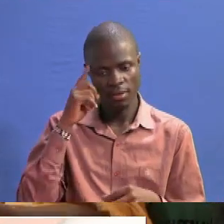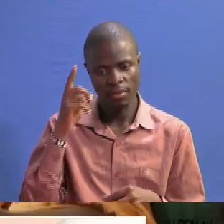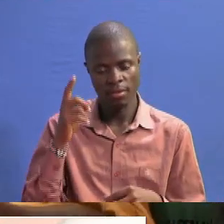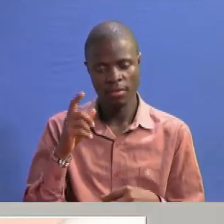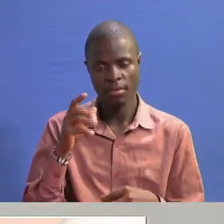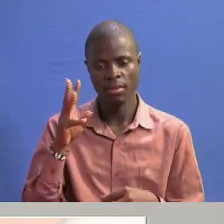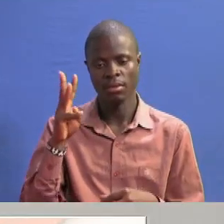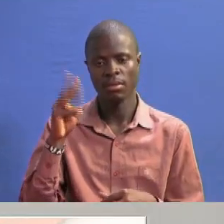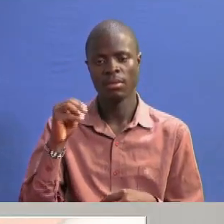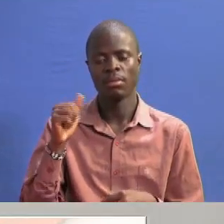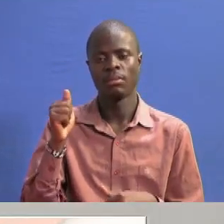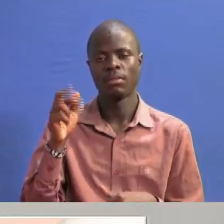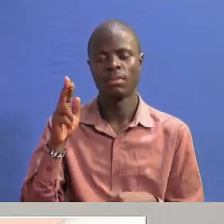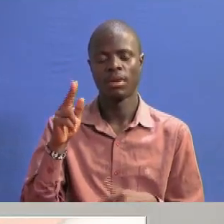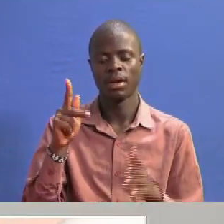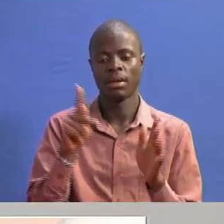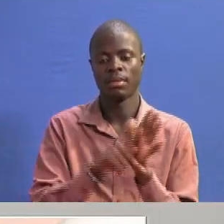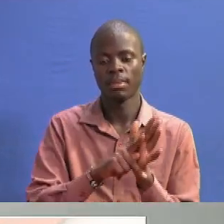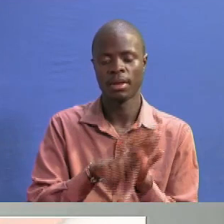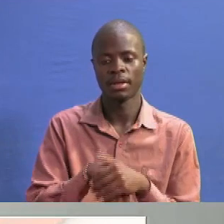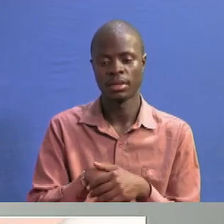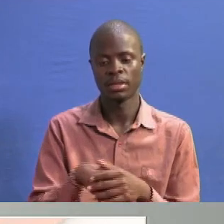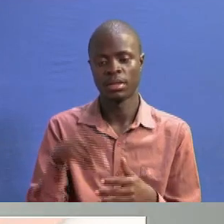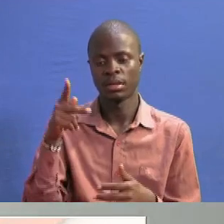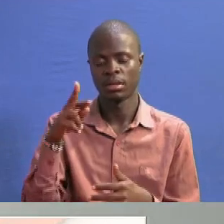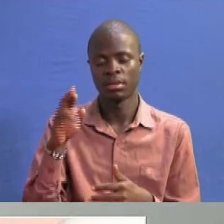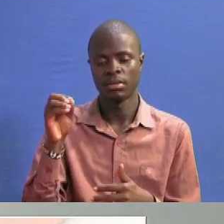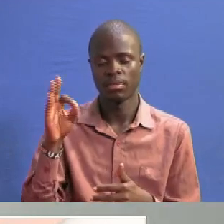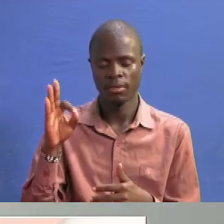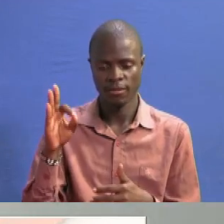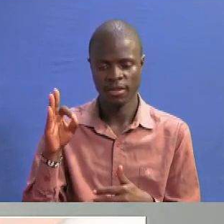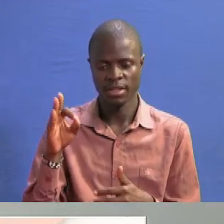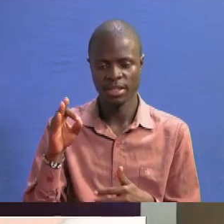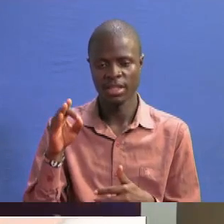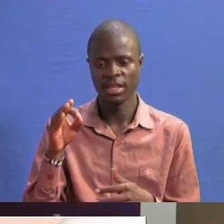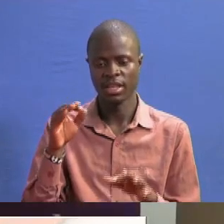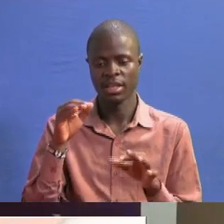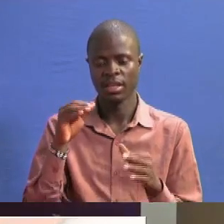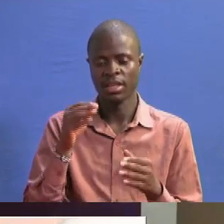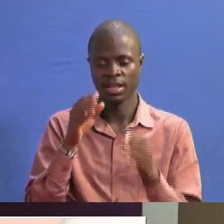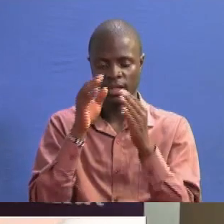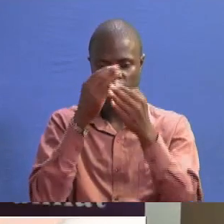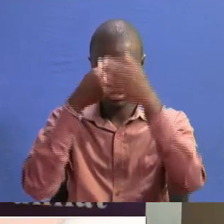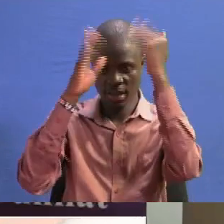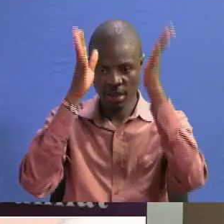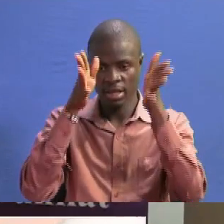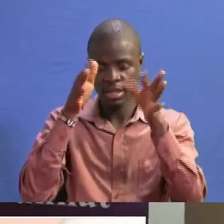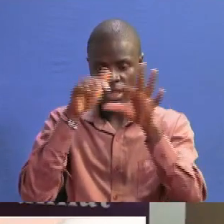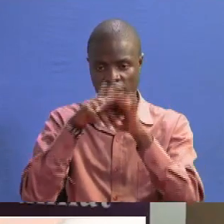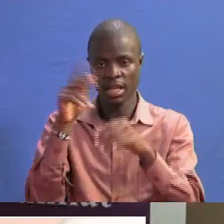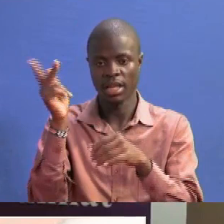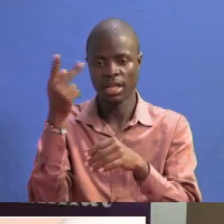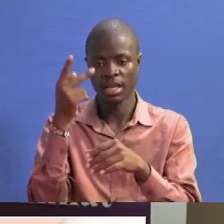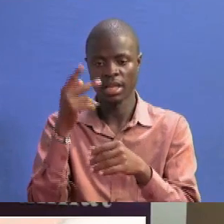hiyo ni kitu mbaya sana. Kulingana na mtaalamu wa mazingira Professor Peter Wangai, ambaye ni mhadhiri katika kitivo cha mazingira kwenye chuo cha